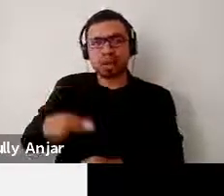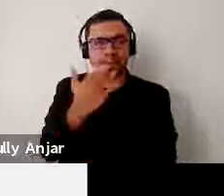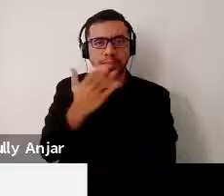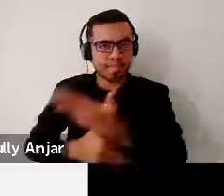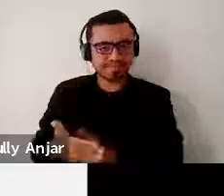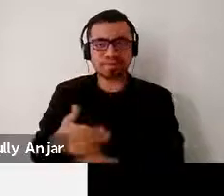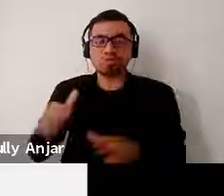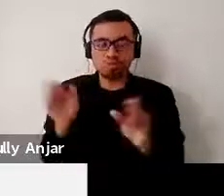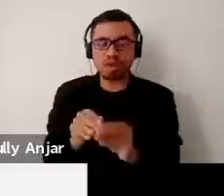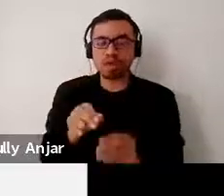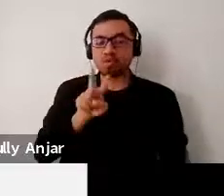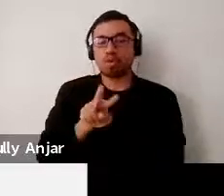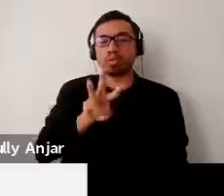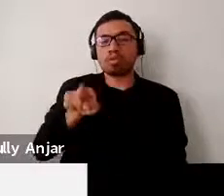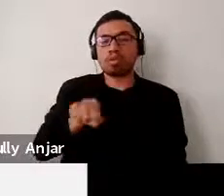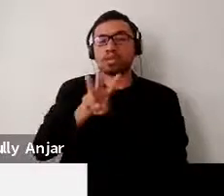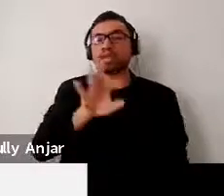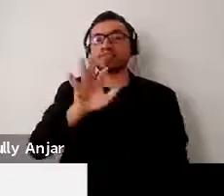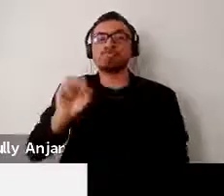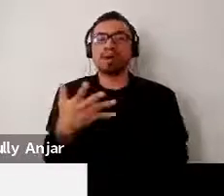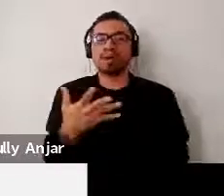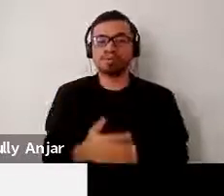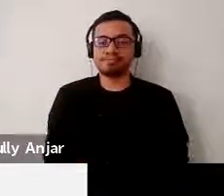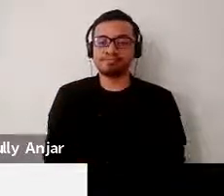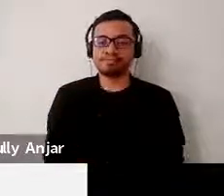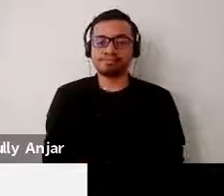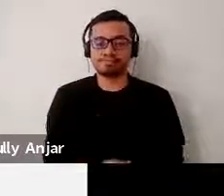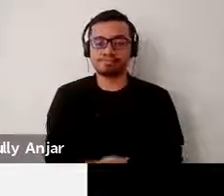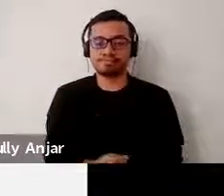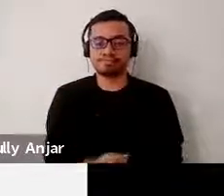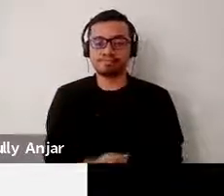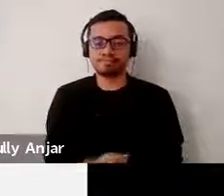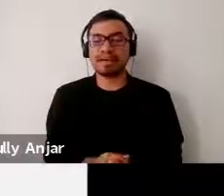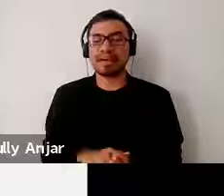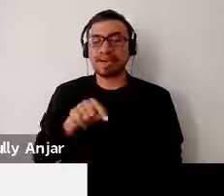angka ini kurang lebihnya agak sedikit mirip dengan SUPAS di